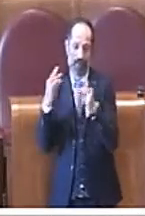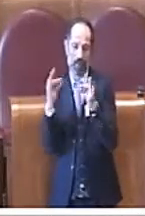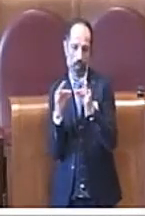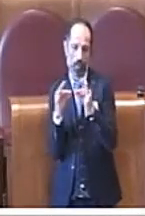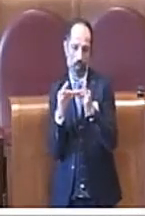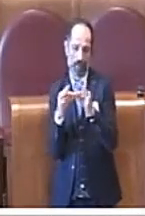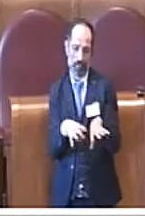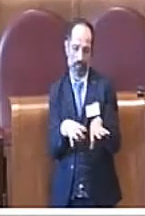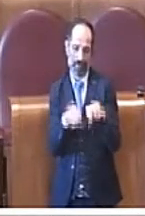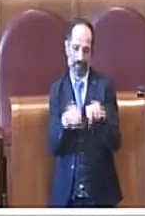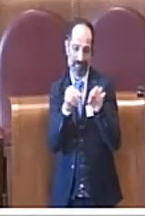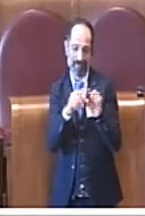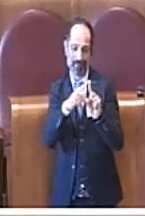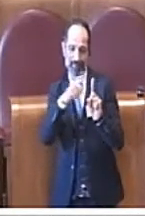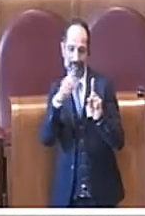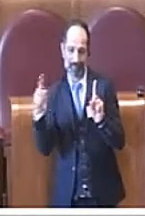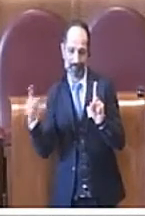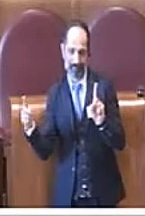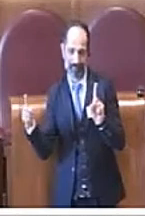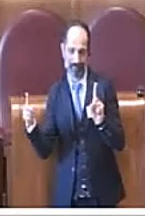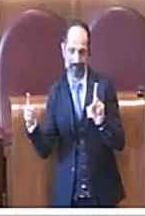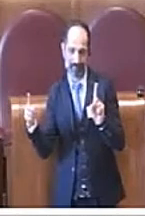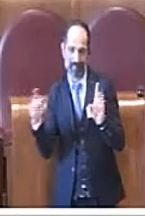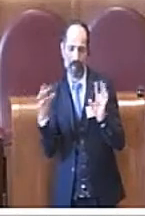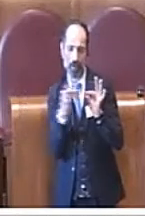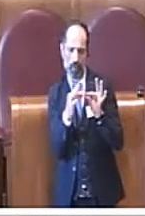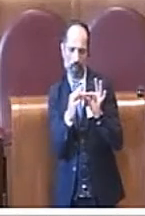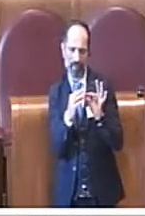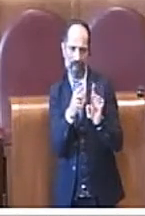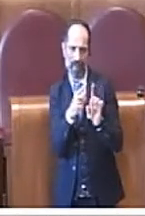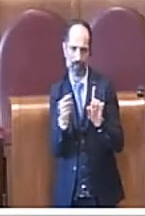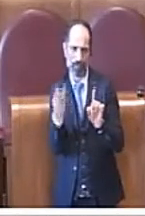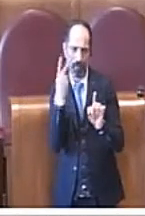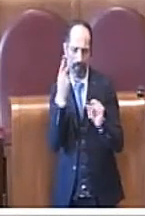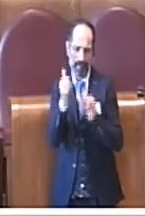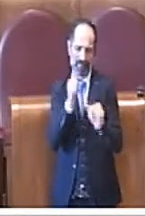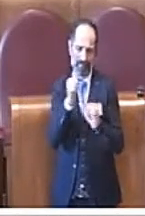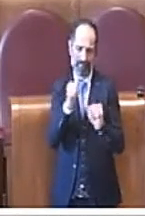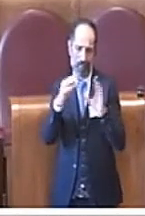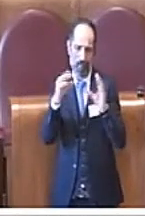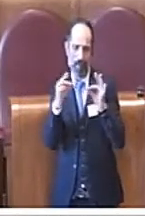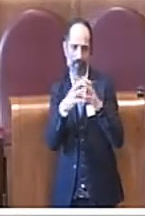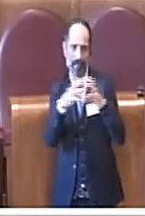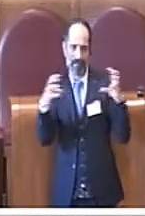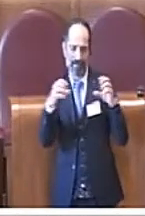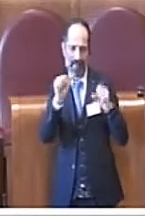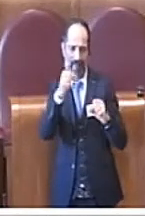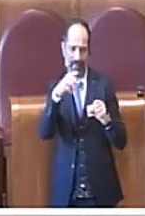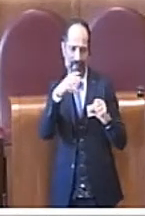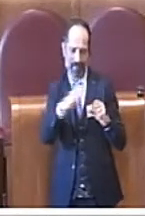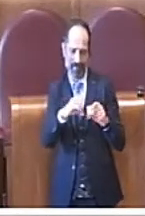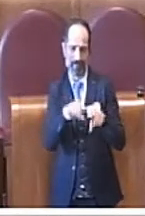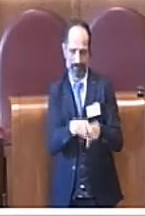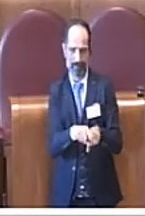concordato preventivo, il concordato per ATAC.